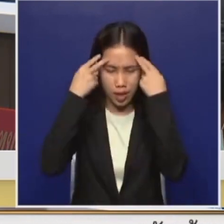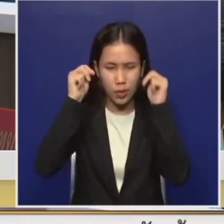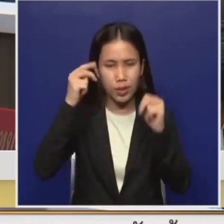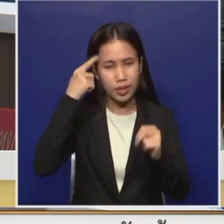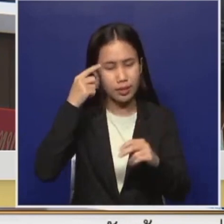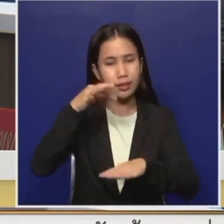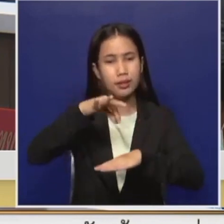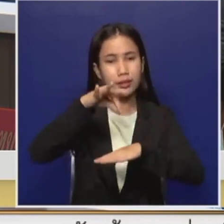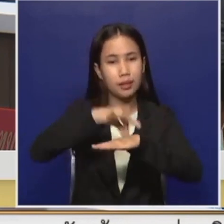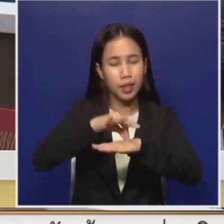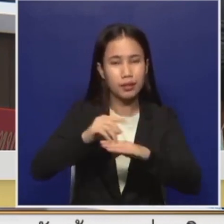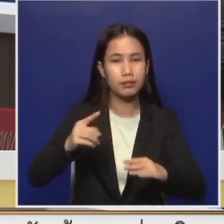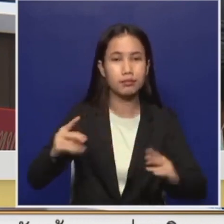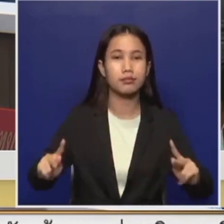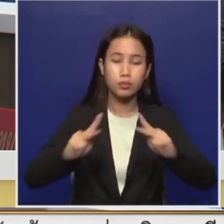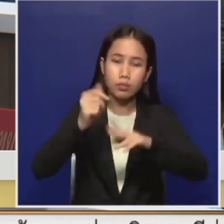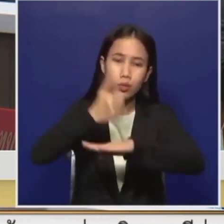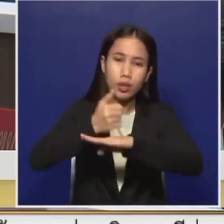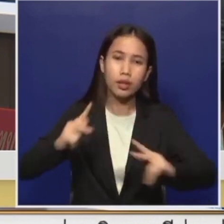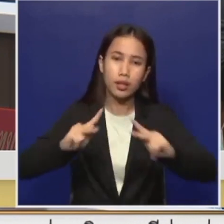ากชกทำงาน